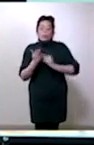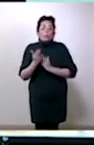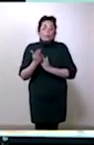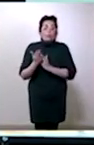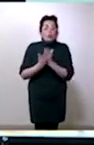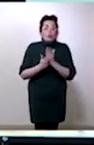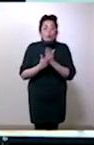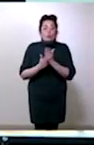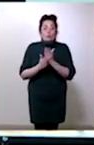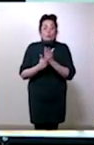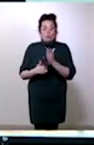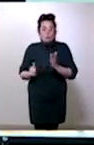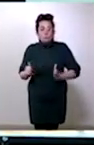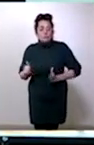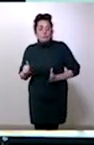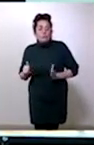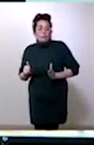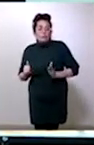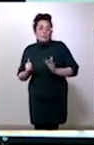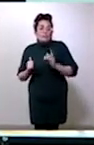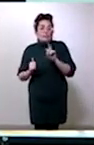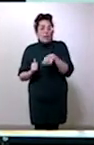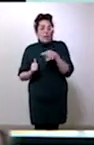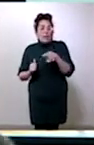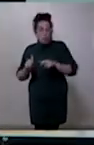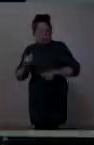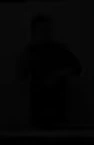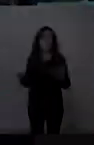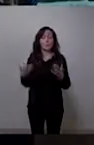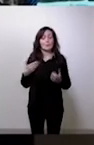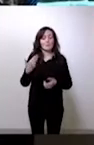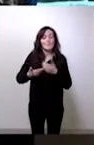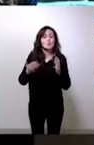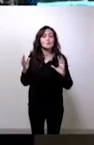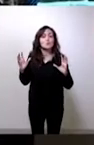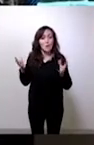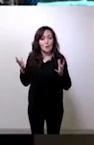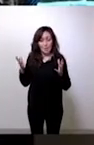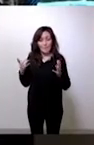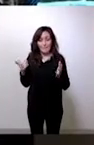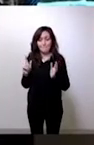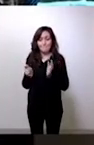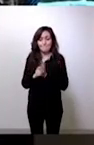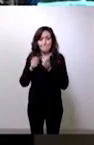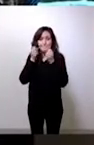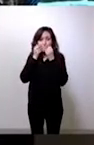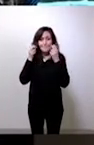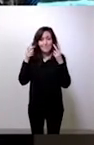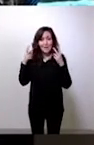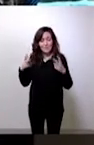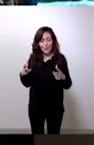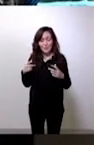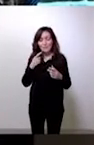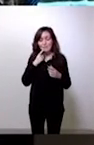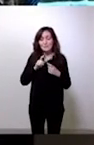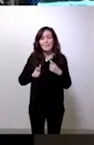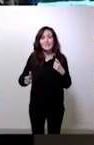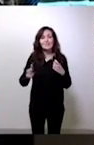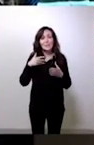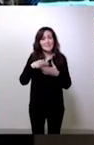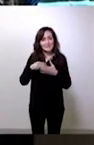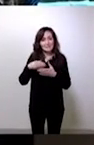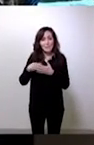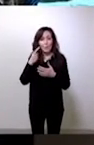Grandir Nature concernent les écoles et les crèches de la ville. Au printemps, on fait la démarche participative pour les